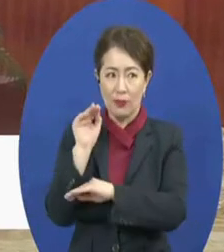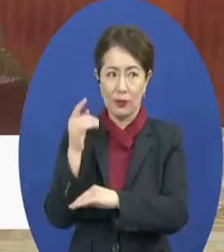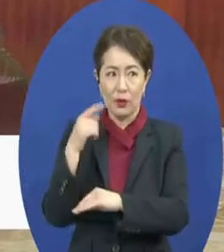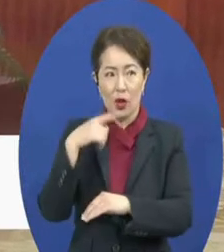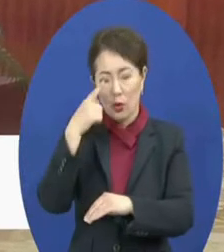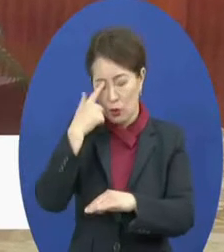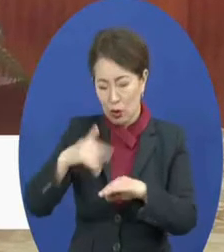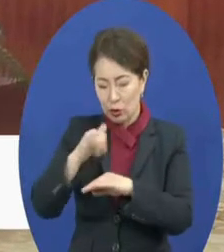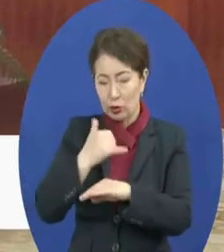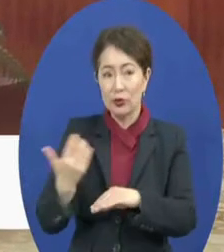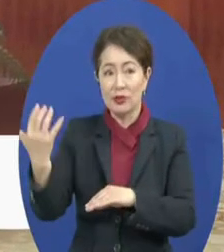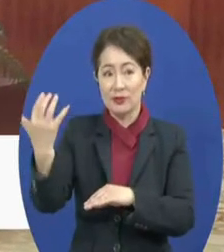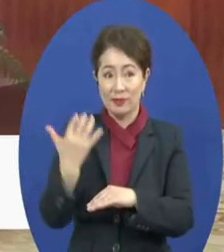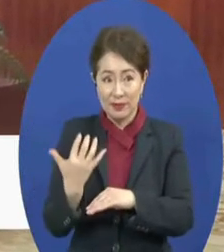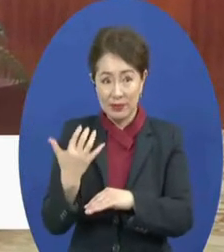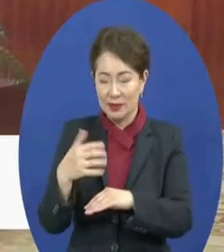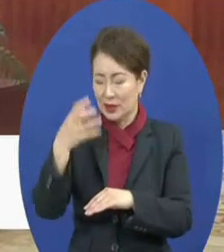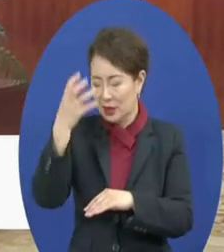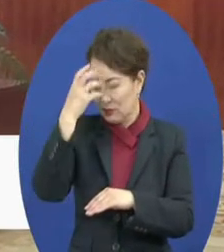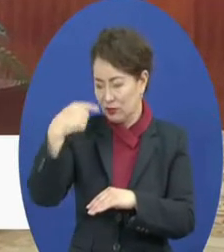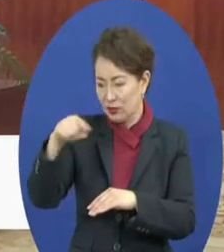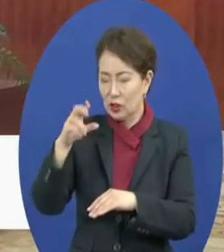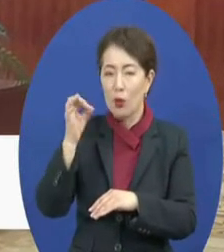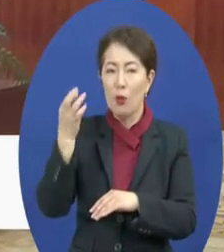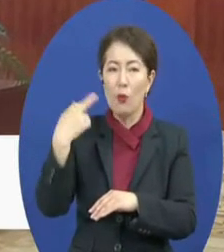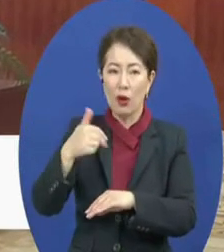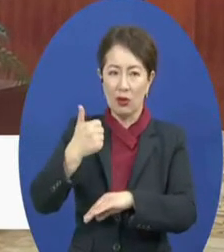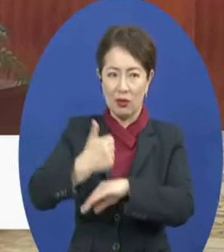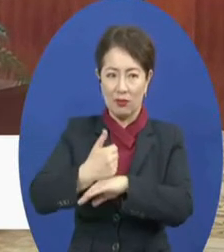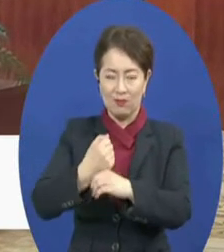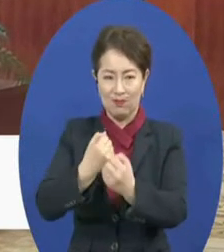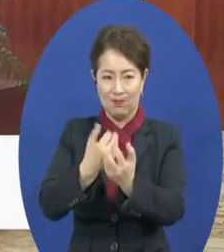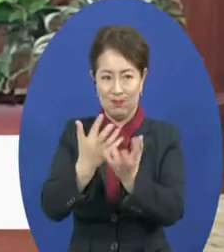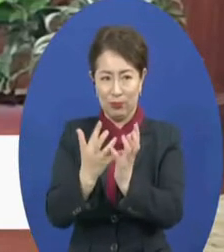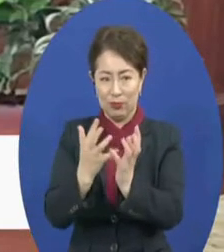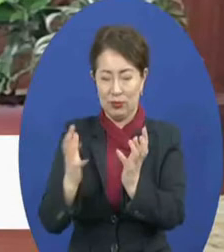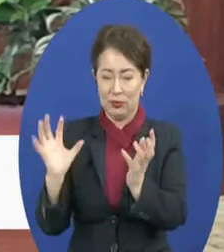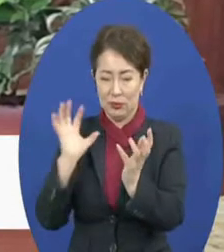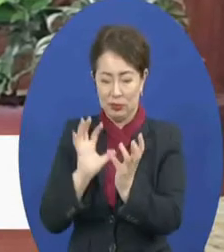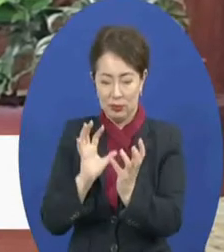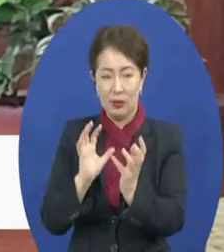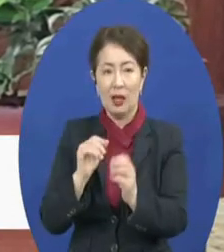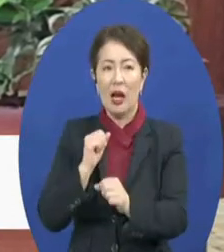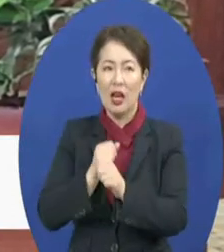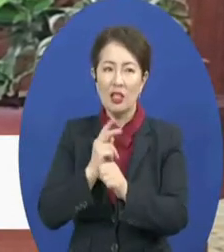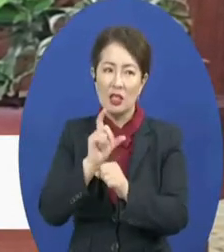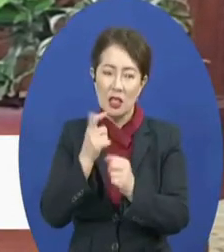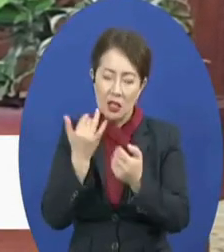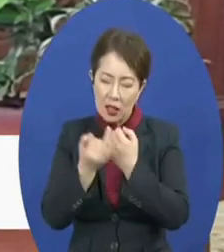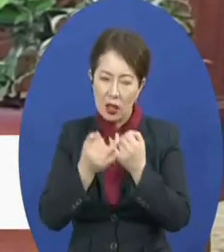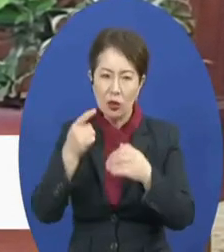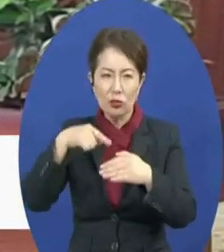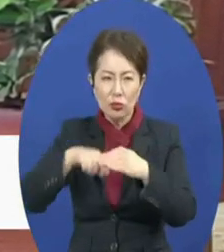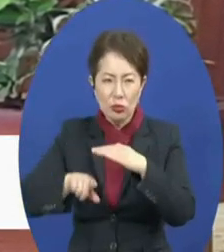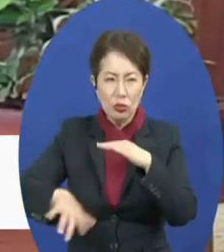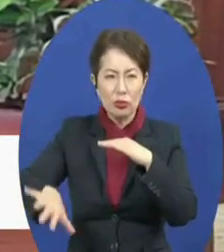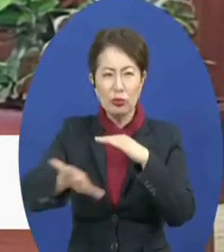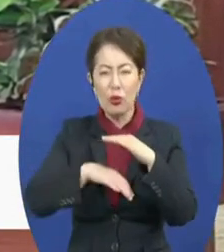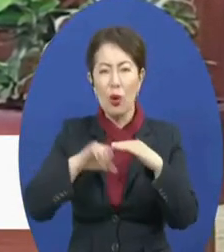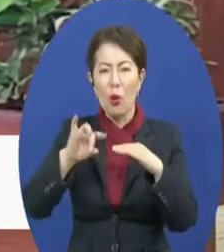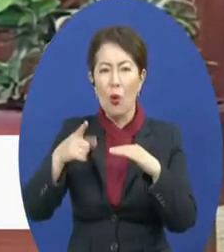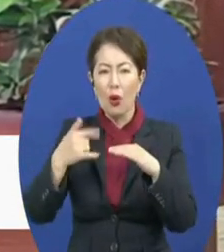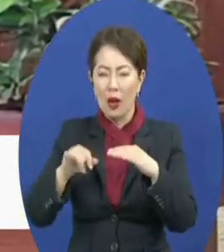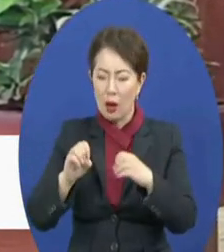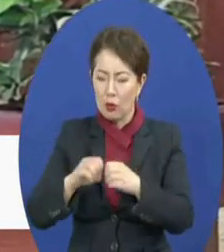улсад ирээд байгаа тус компани засгийн группийн захирал бол тэргүүдэд төлөөлөгчд оролцлоо. Ажлын хэсэг 1-р далдуурхаан бүтээн байгуулалтын